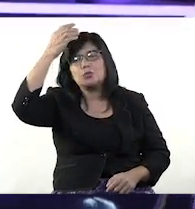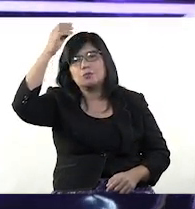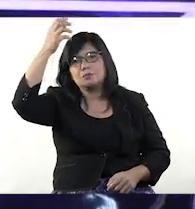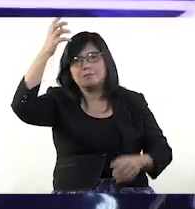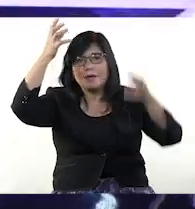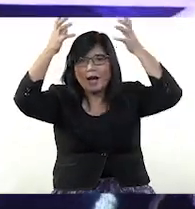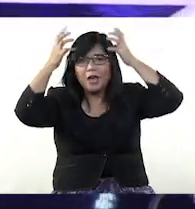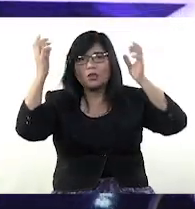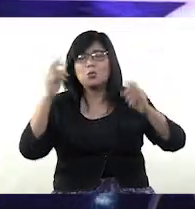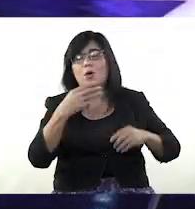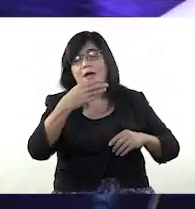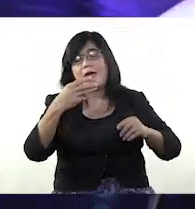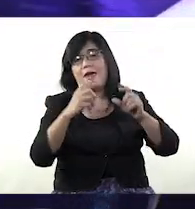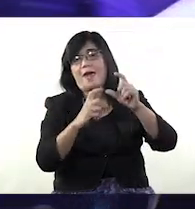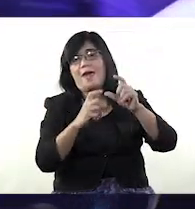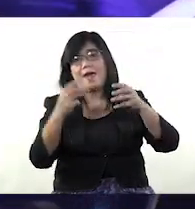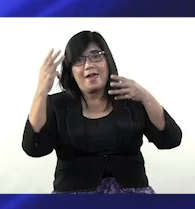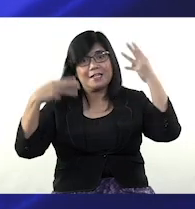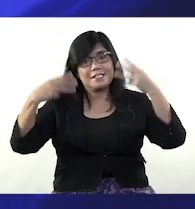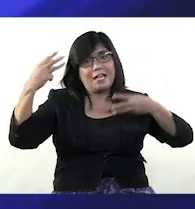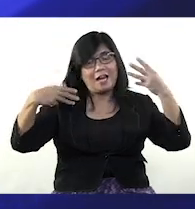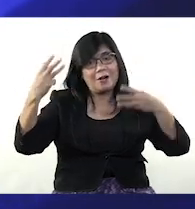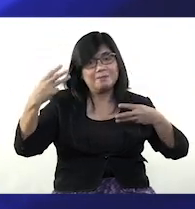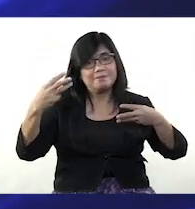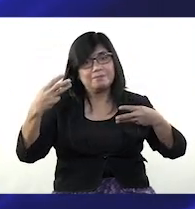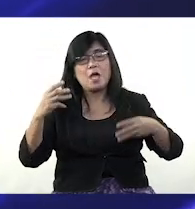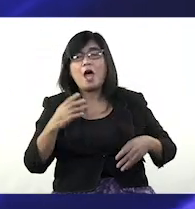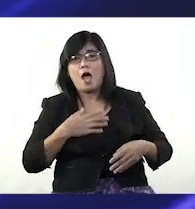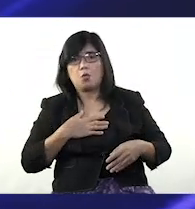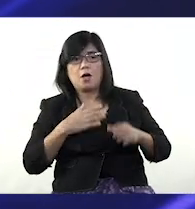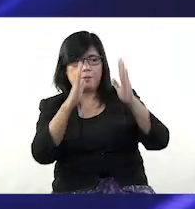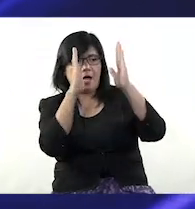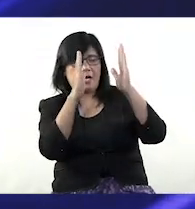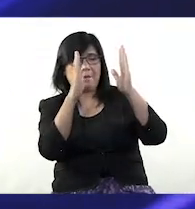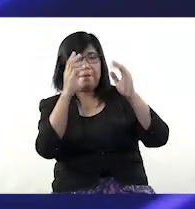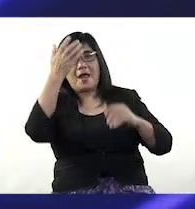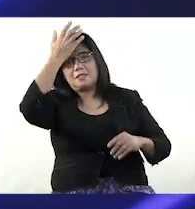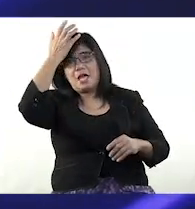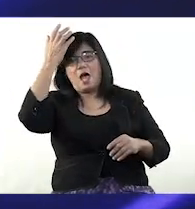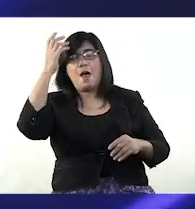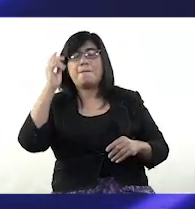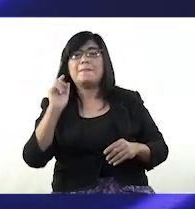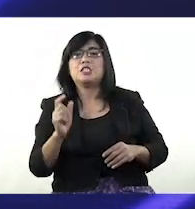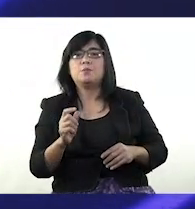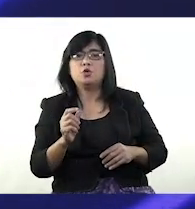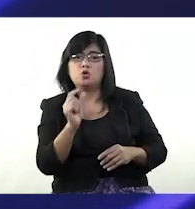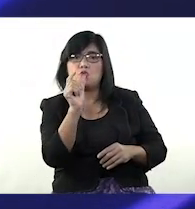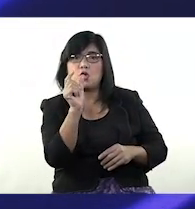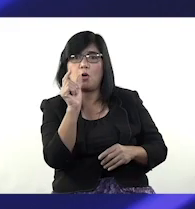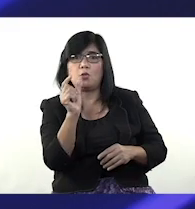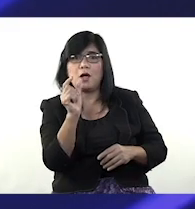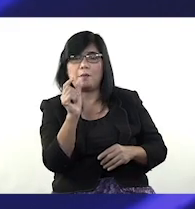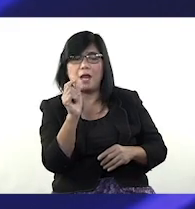Hai aku akan menghadap Raja meskipun bertentangan dengan undang-undang Oh ya ya jadi sudah lihat gak bagaimana